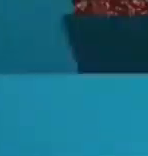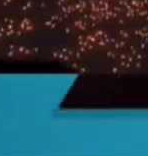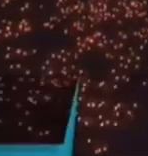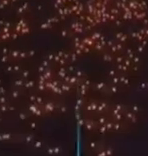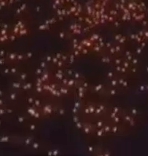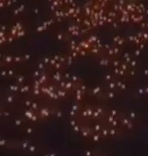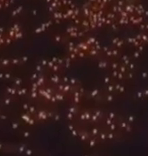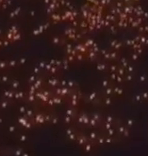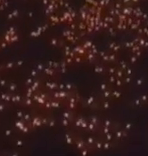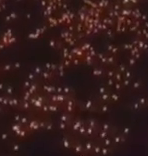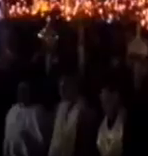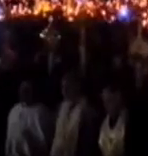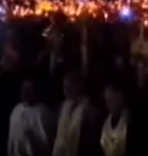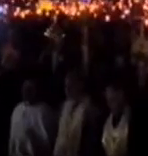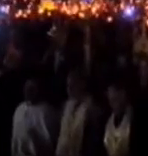Музика